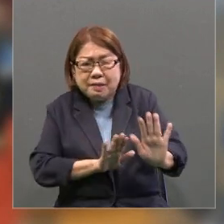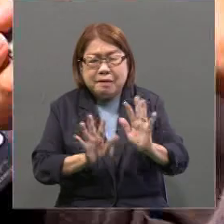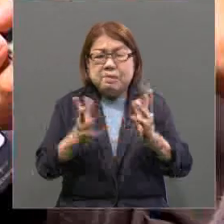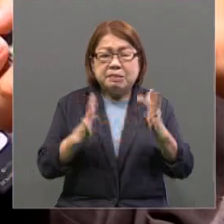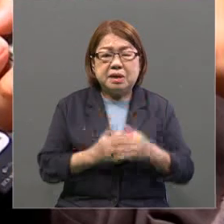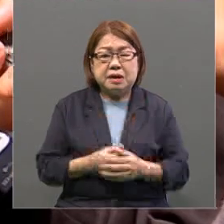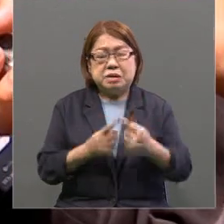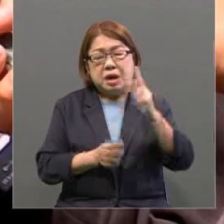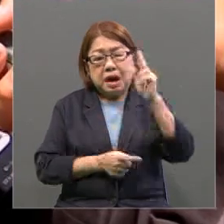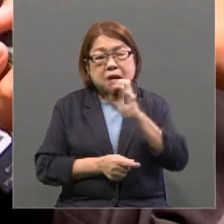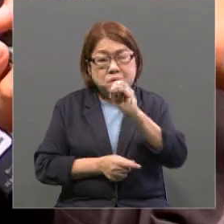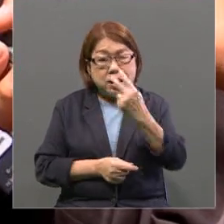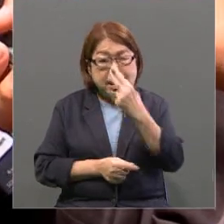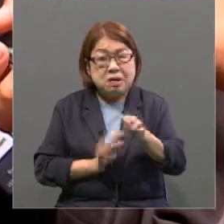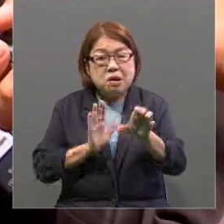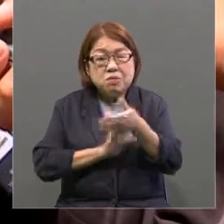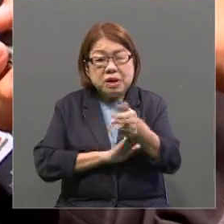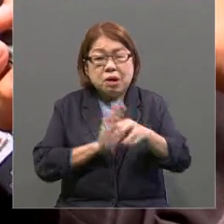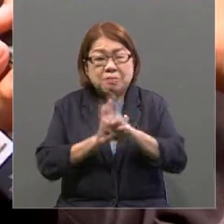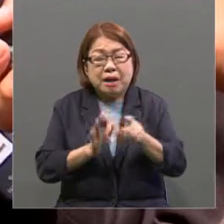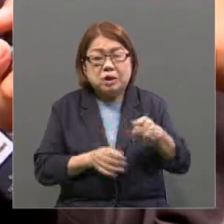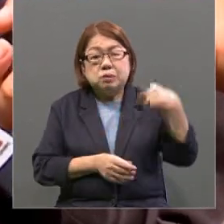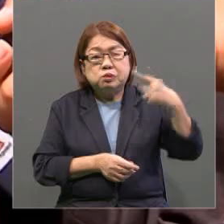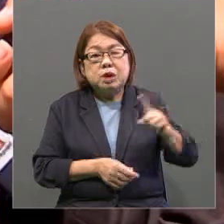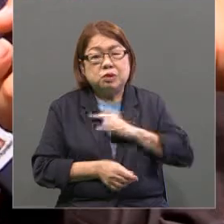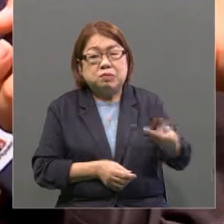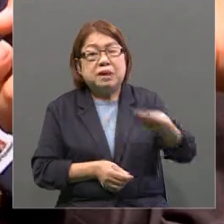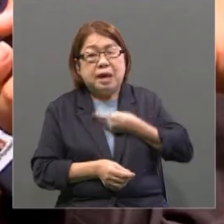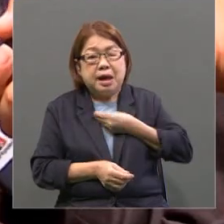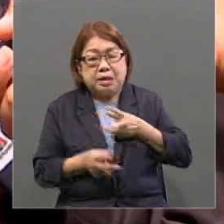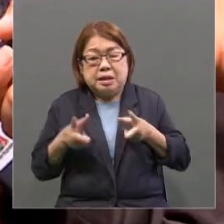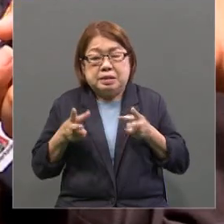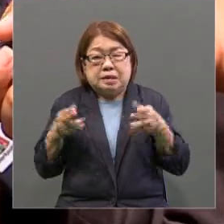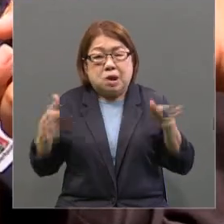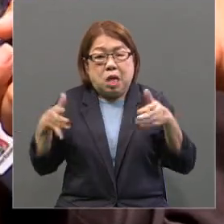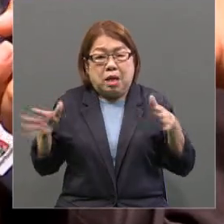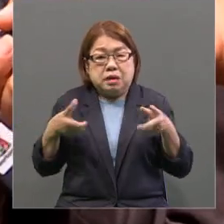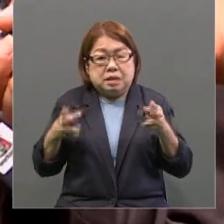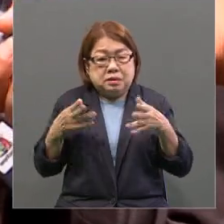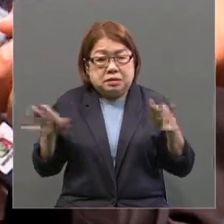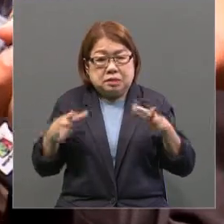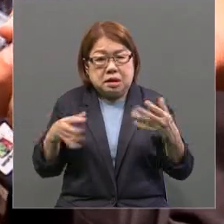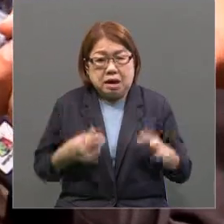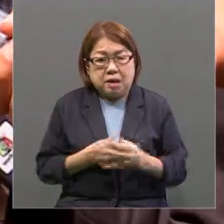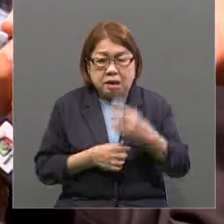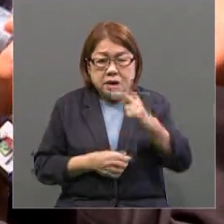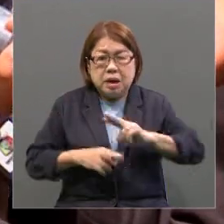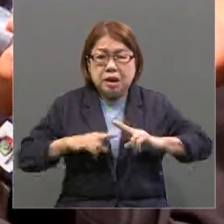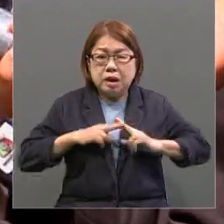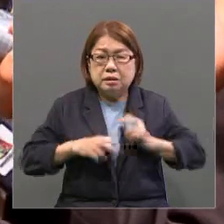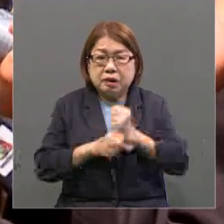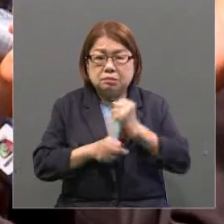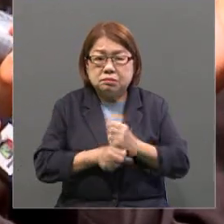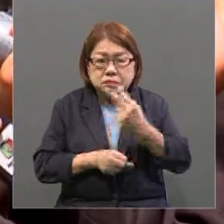ที่ว่าก็ภาพที่ตำรวจเห็นน่ะมิ้นเป็นคนเอามาก็ตัดมาเฉพาะช่วงที่แจ็คเนี่ยทำร้ายร่างกายน้องปีใหม่ไม่เห็นช่วงของตัวเอง